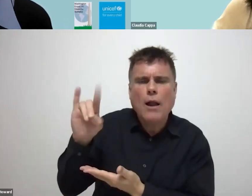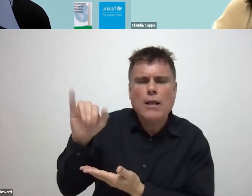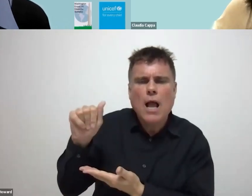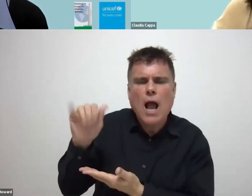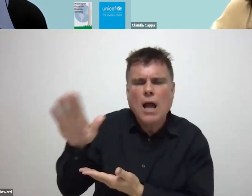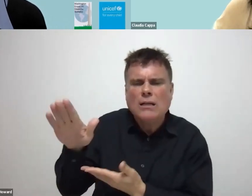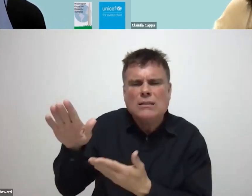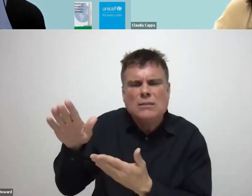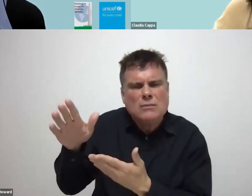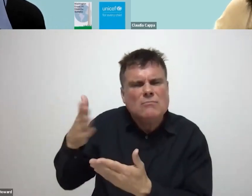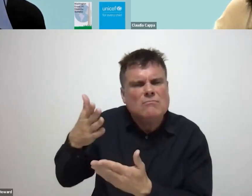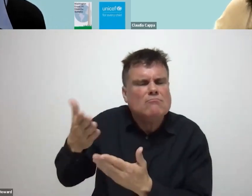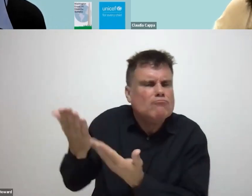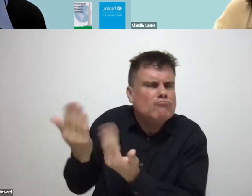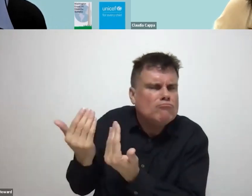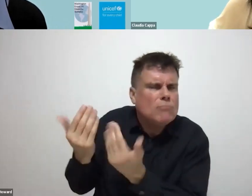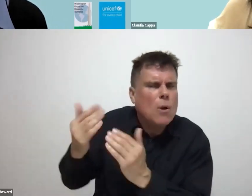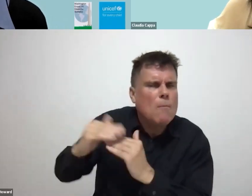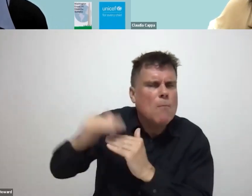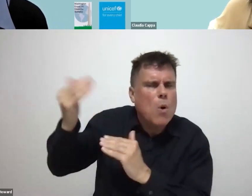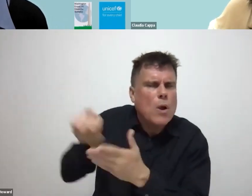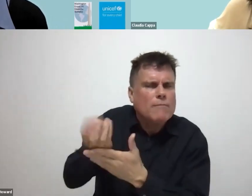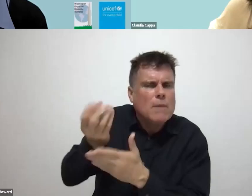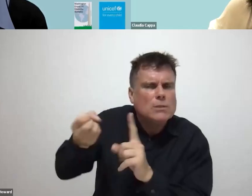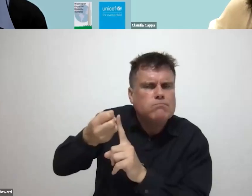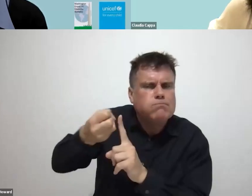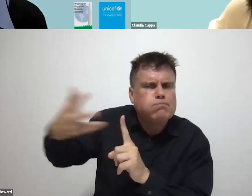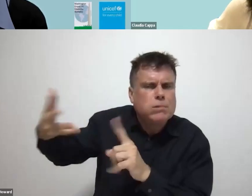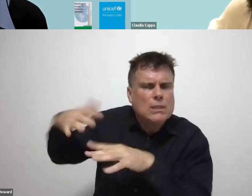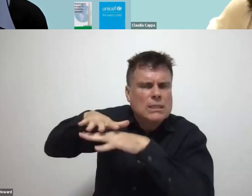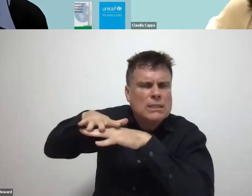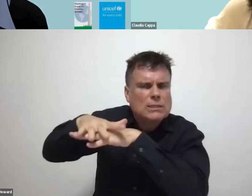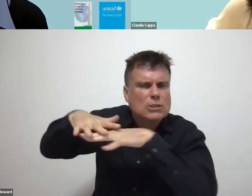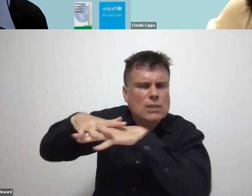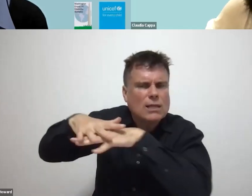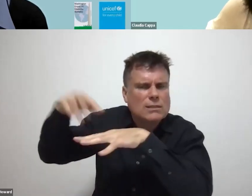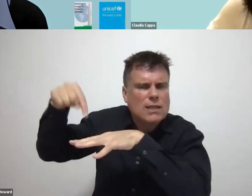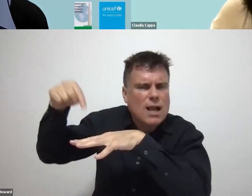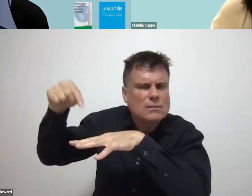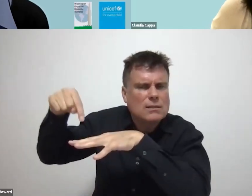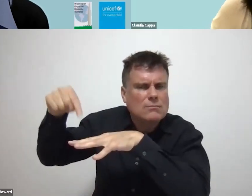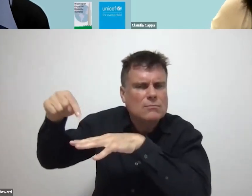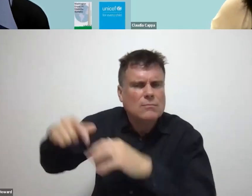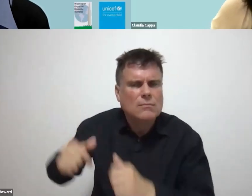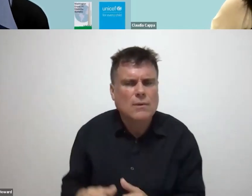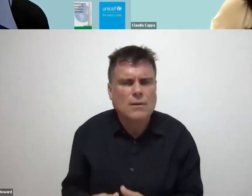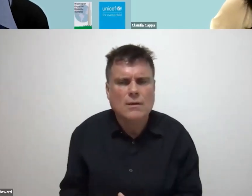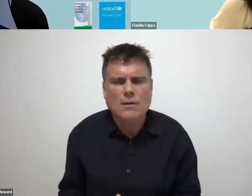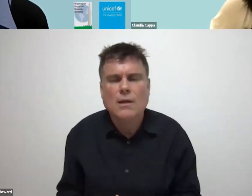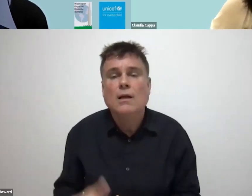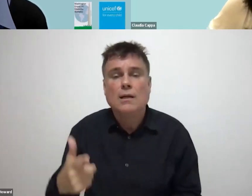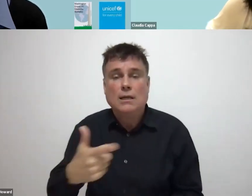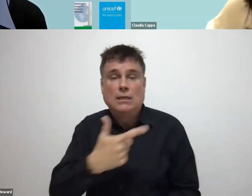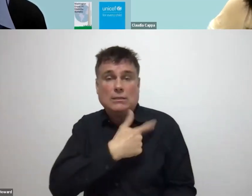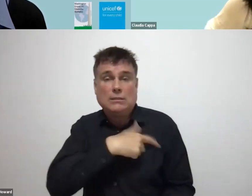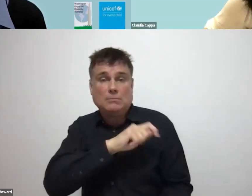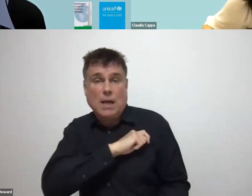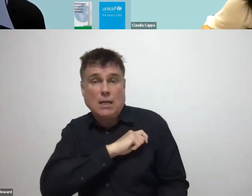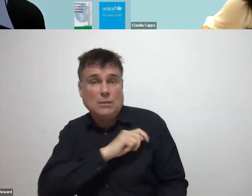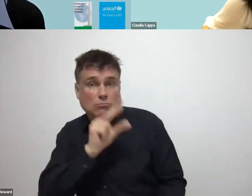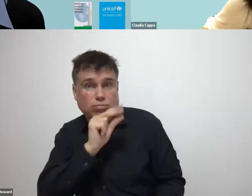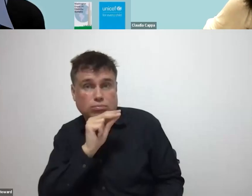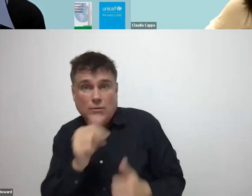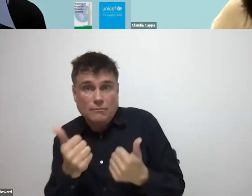votre question. On peut continuer à faire ça en espagnol, mais j'aimerais